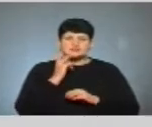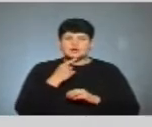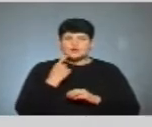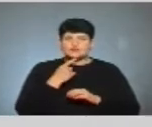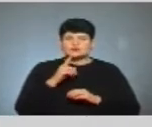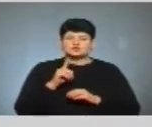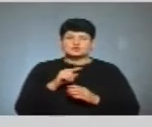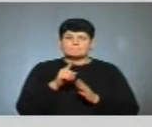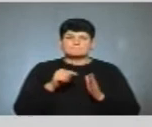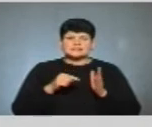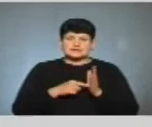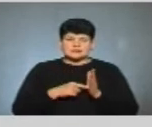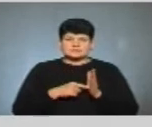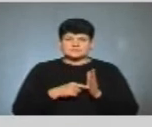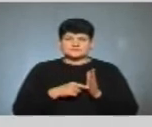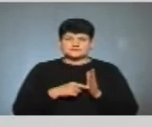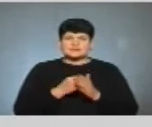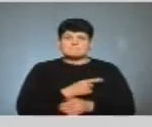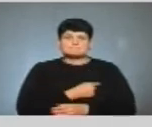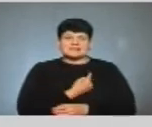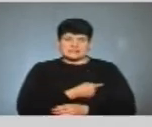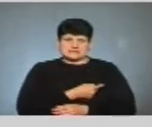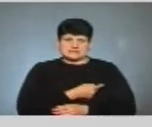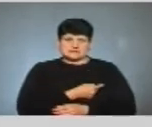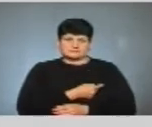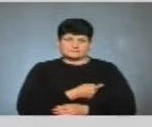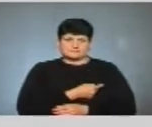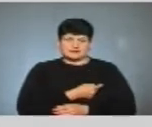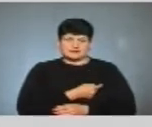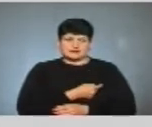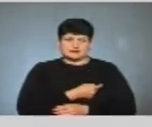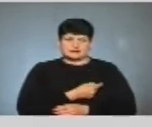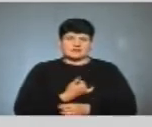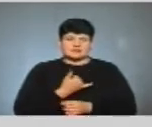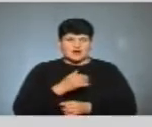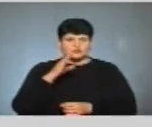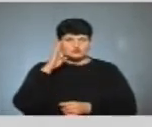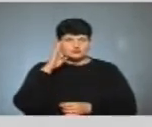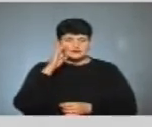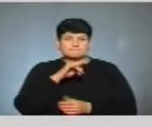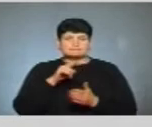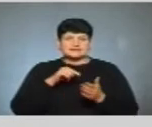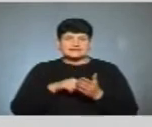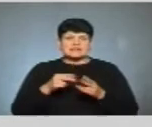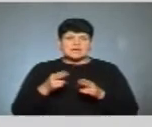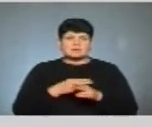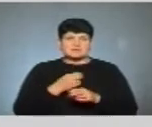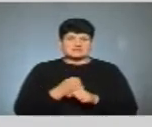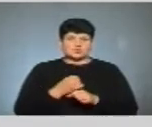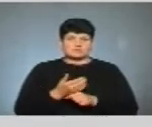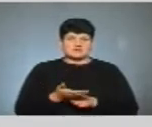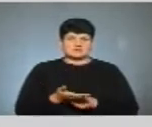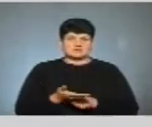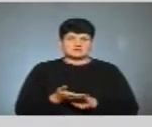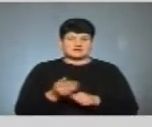що питання медицини, а для чоловіків питання безробіття.